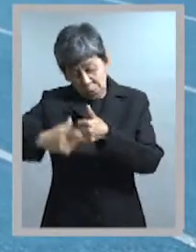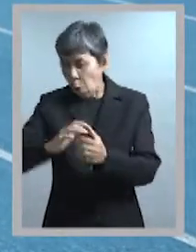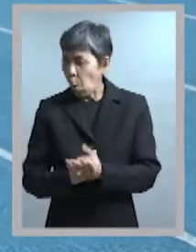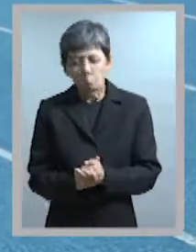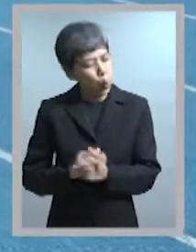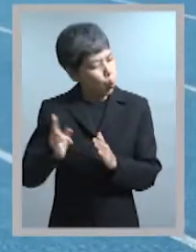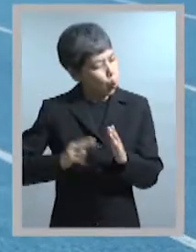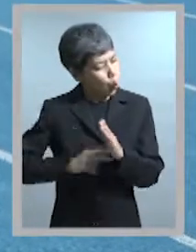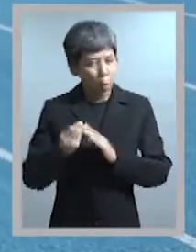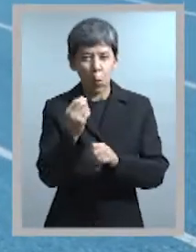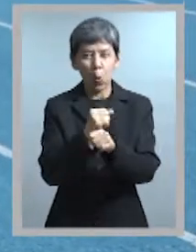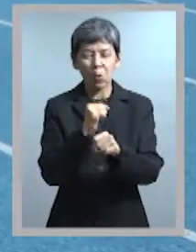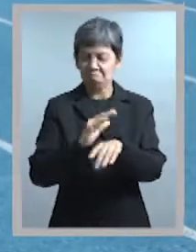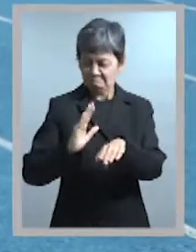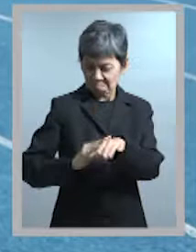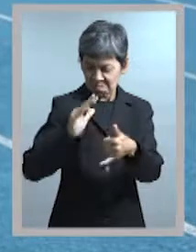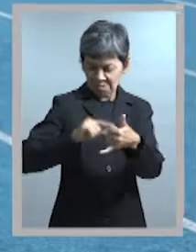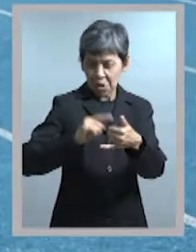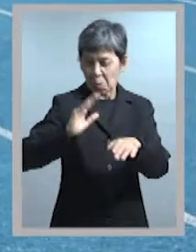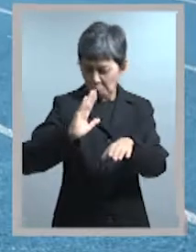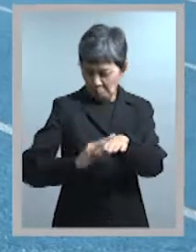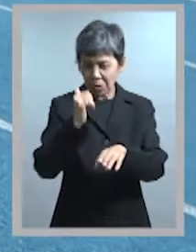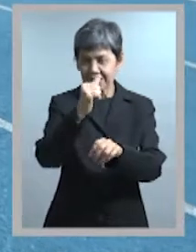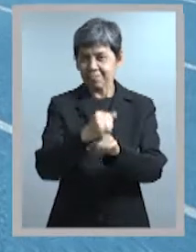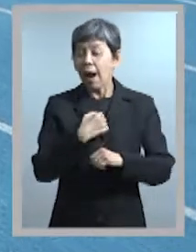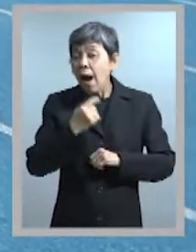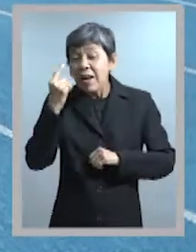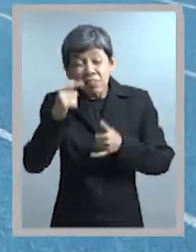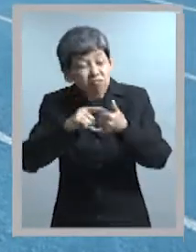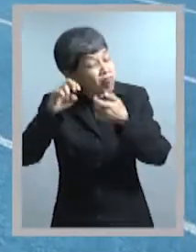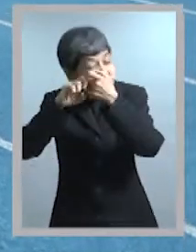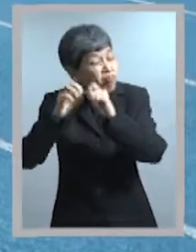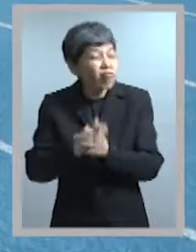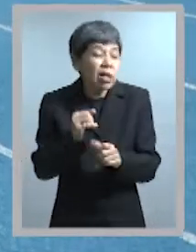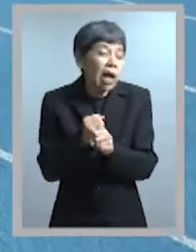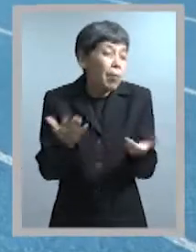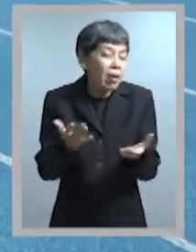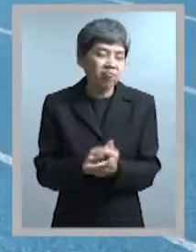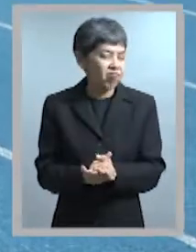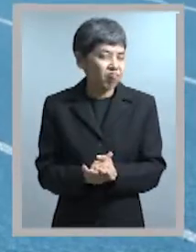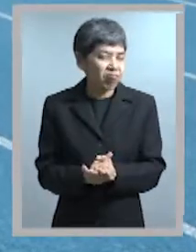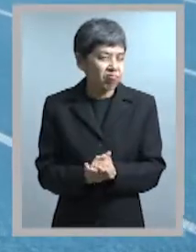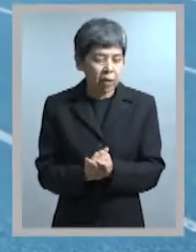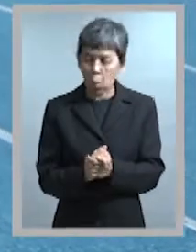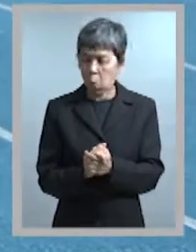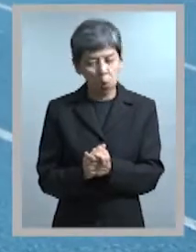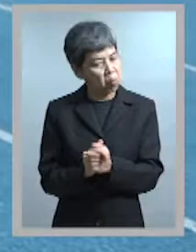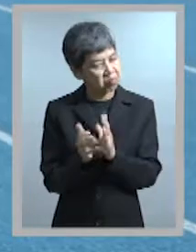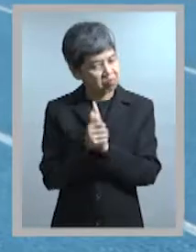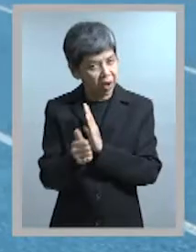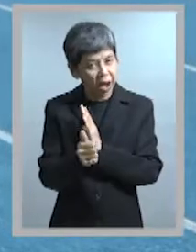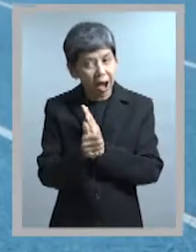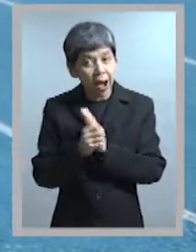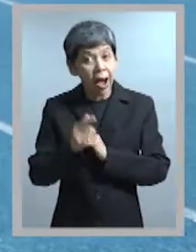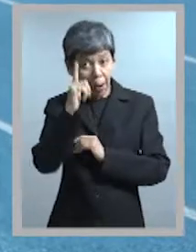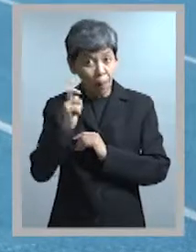ะน้องๆแต่ละคนนี่โหวิ่งเร็วจริงๆฮะแล้วก็ความสามารถเนี่ยไม่ธรรมดาครับอย่าไปคิดว่าน้องเขาเป็นออทิสติกจะทำอะไรไม่ค่อยได้จริงไม่ใช่เลยฮะ